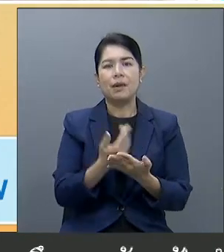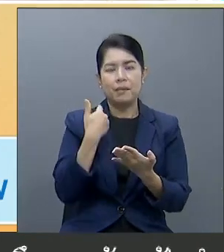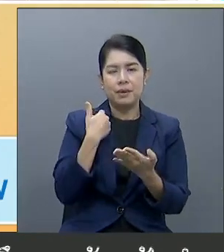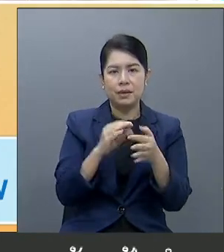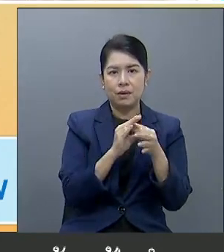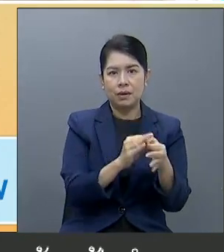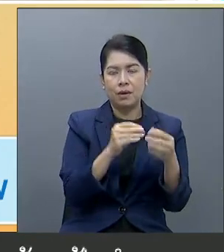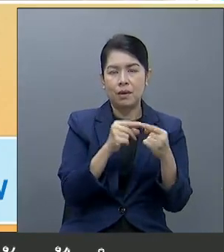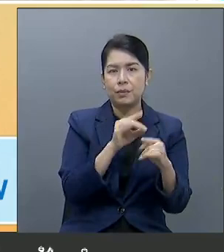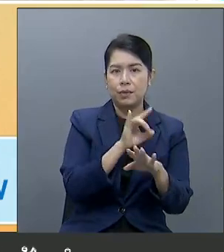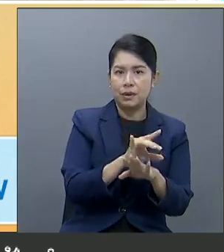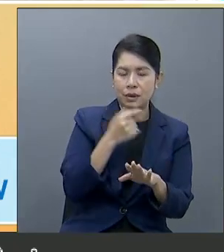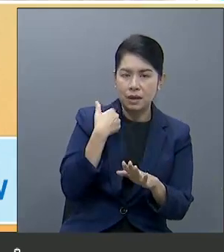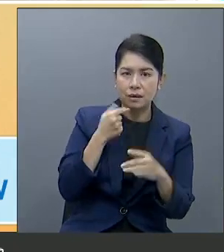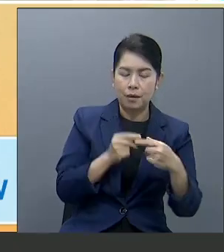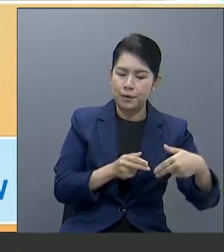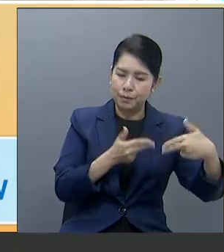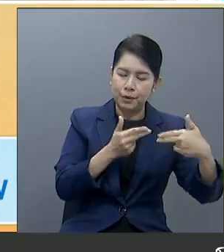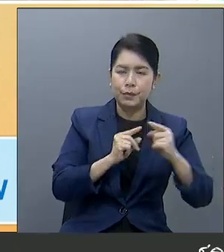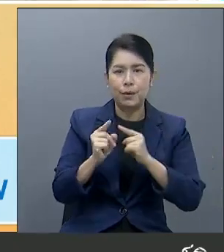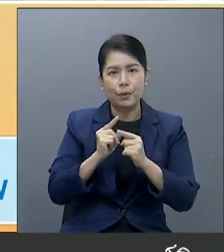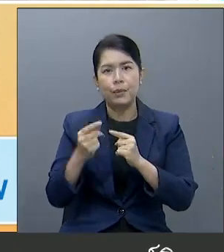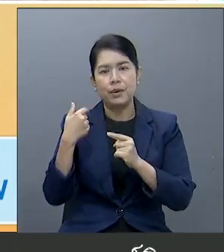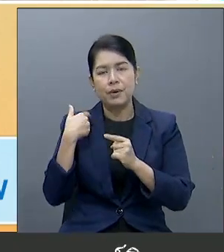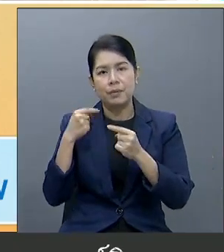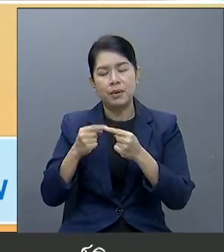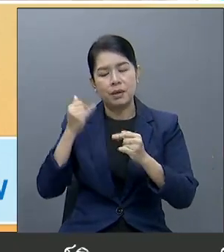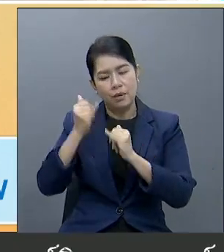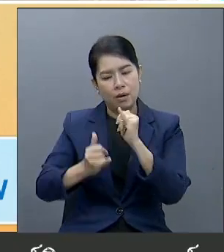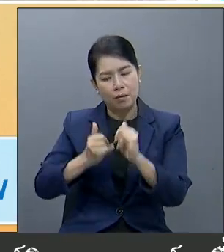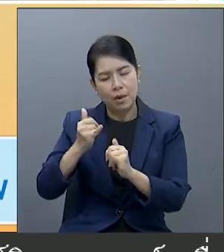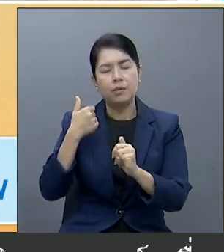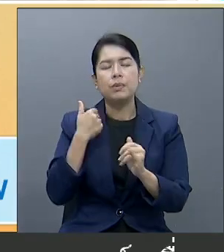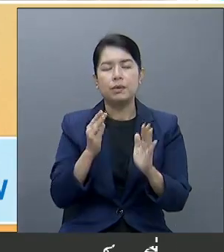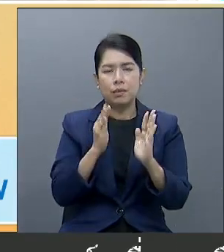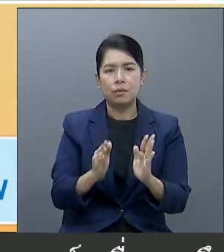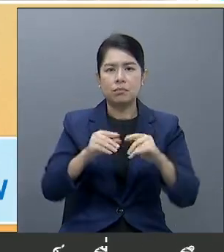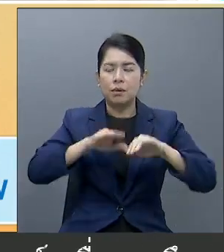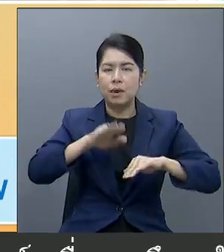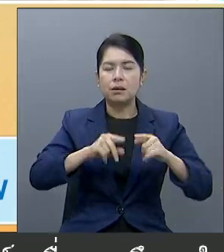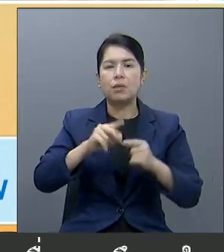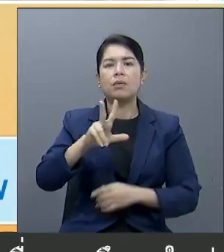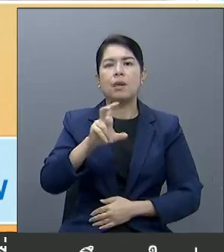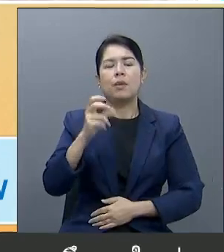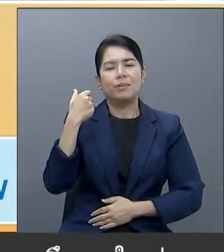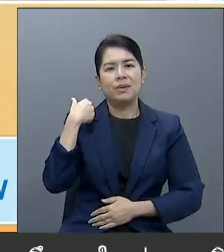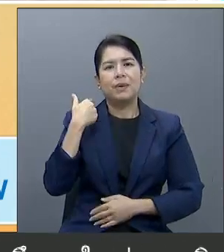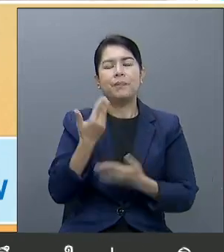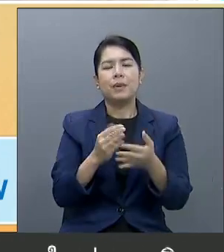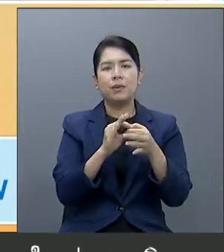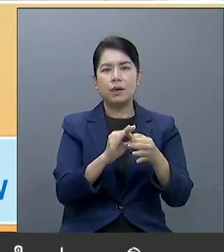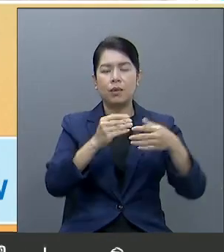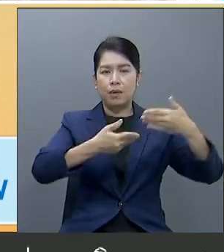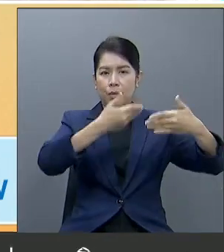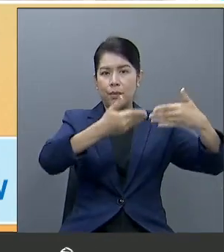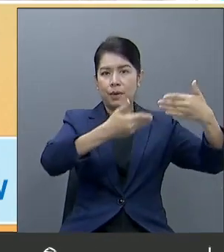ไซต์ออนไลน์ในการประชุมคราวเดียวกันก็คนเกือบ300อ่ะค่ะในการให้ความเห็นแล้วเข้าร่วมประชุมหลังจากนั้นเนี่ยก็จะมีกระบวนการที่เป็น